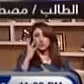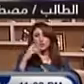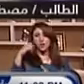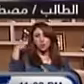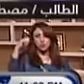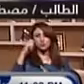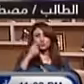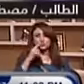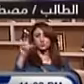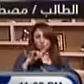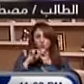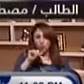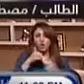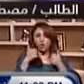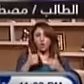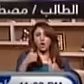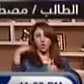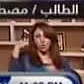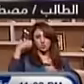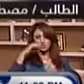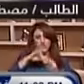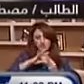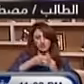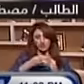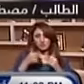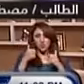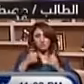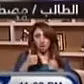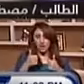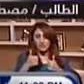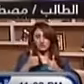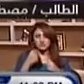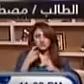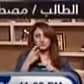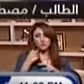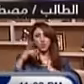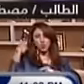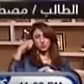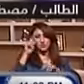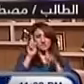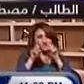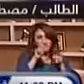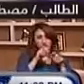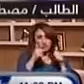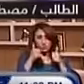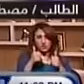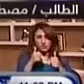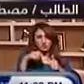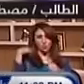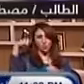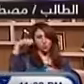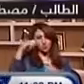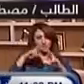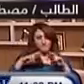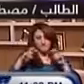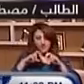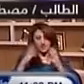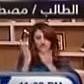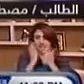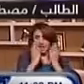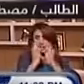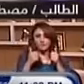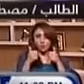كده، انا مش بتكلم عن وزاره الشباب وعشان وزاره التموين عشان اخوان، في وزارات تانية كويسه زي وزاره البحث العلمي. اما